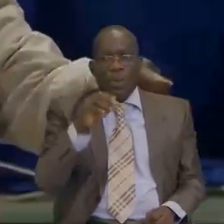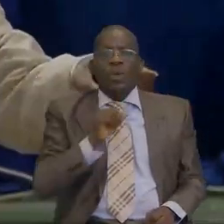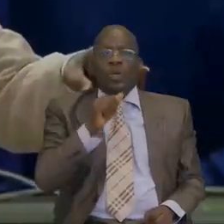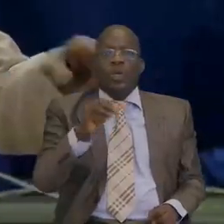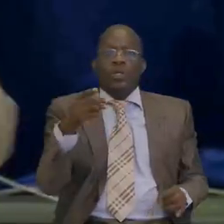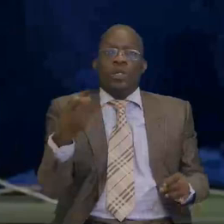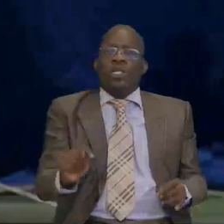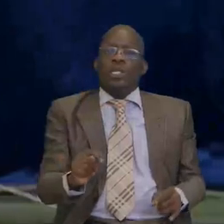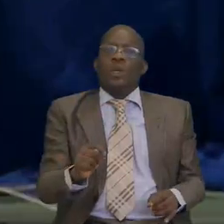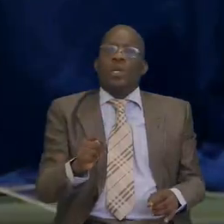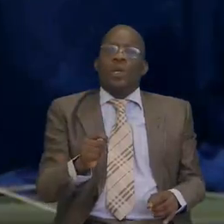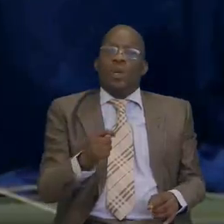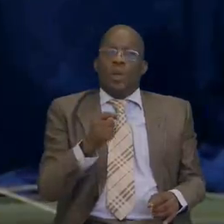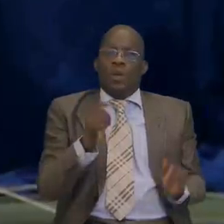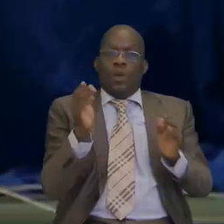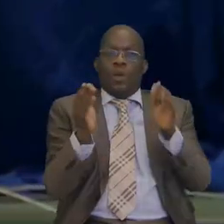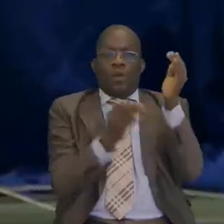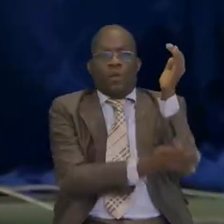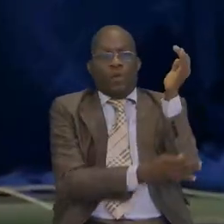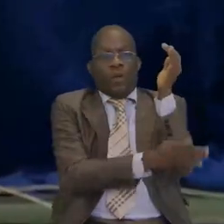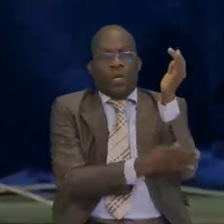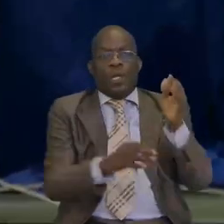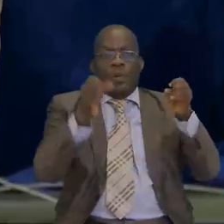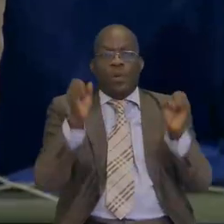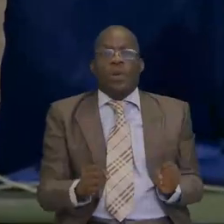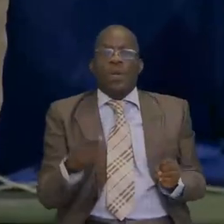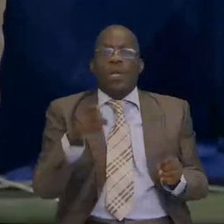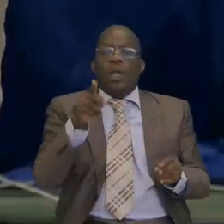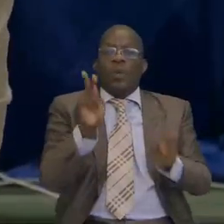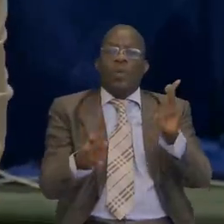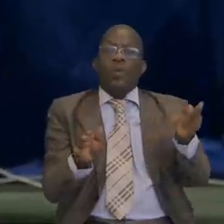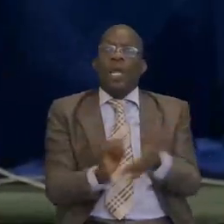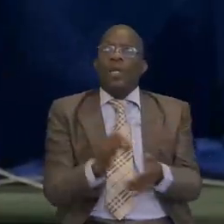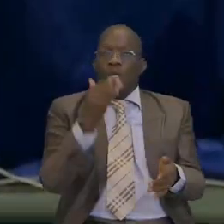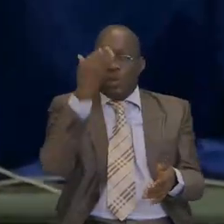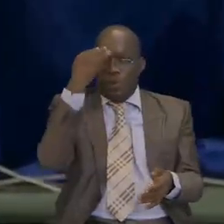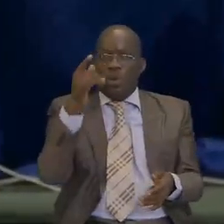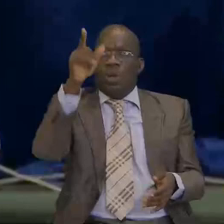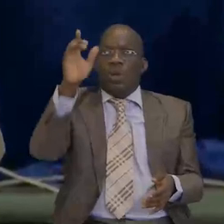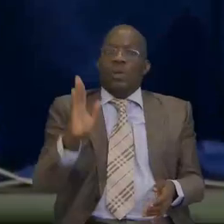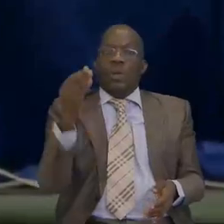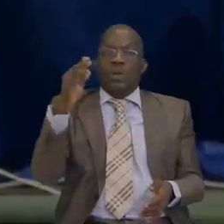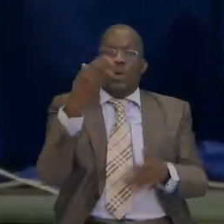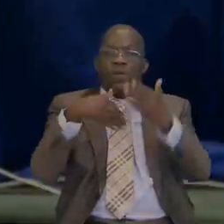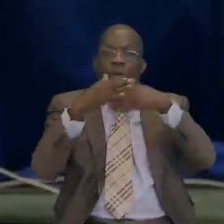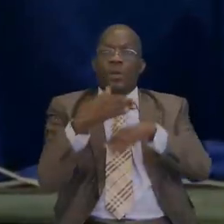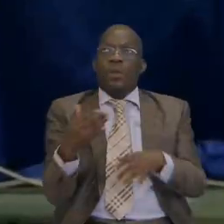Pas la puissance étrangère. Le peuple qui connaît le Dieu du ciel.